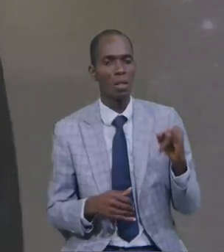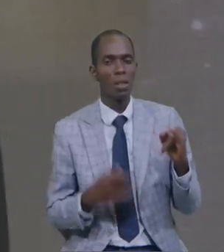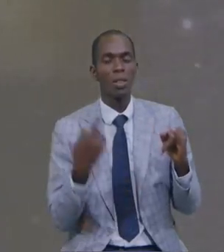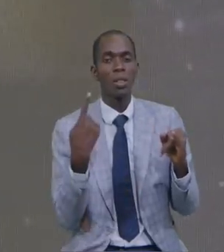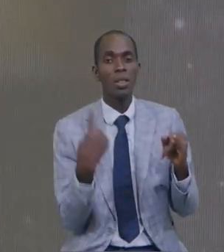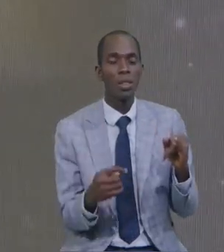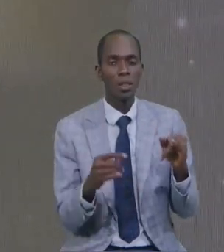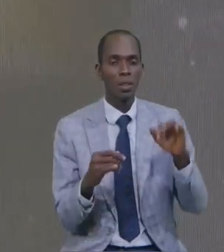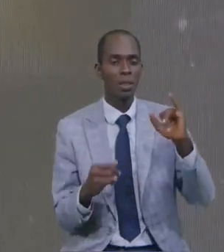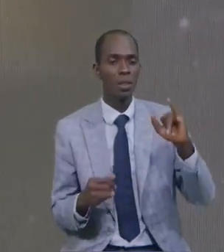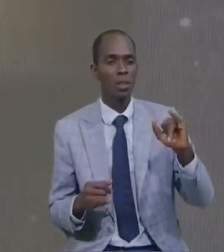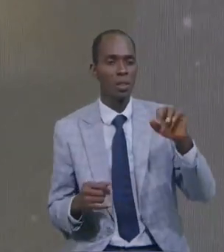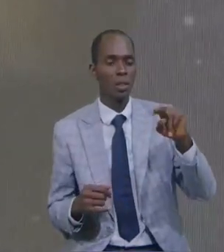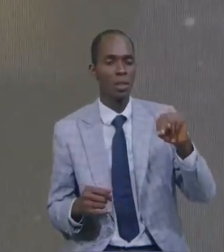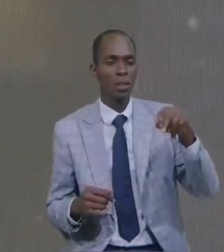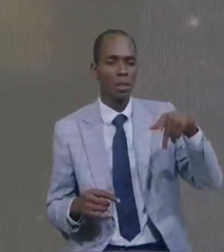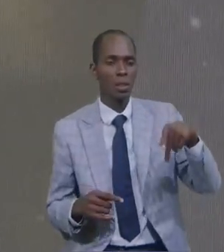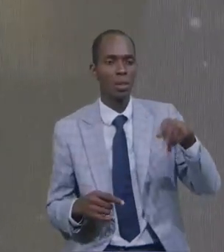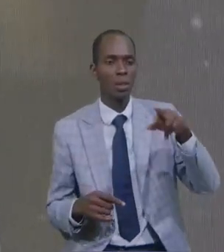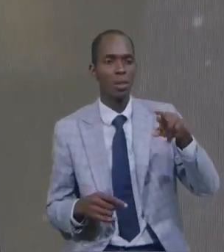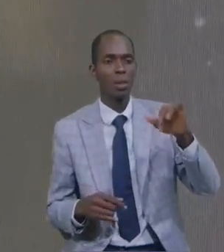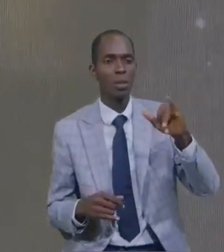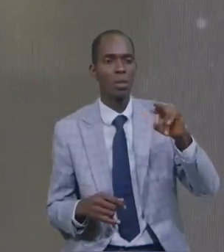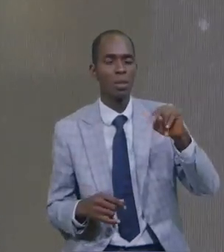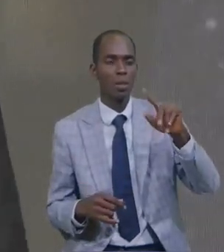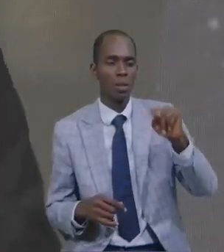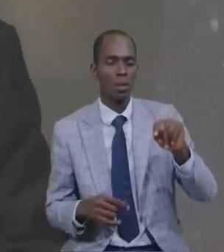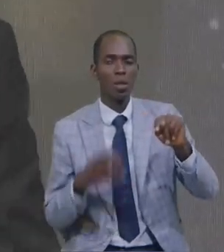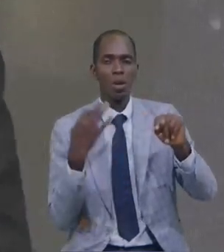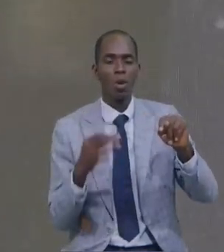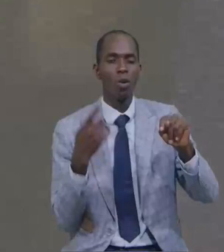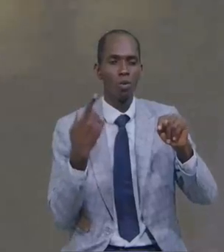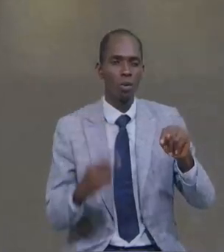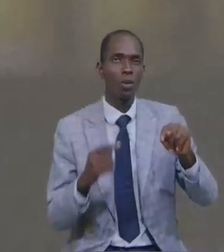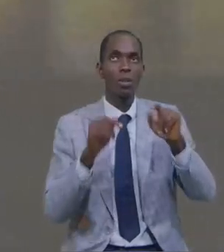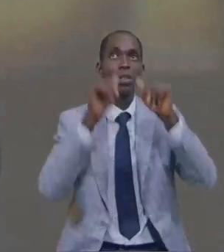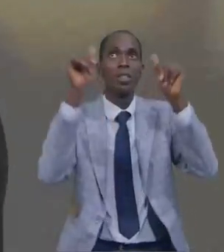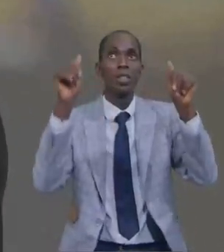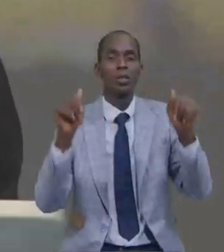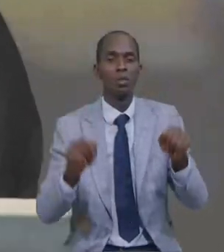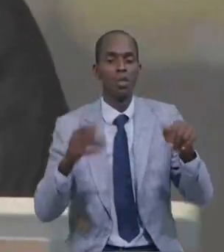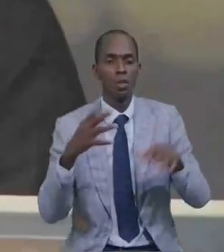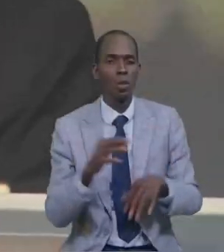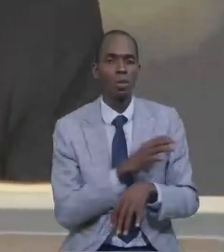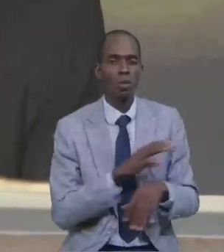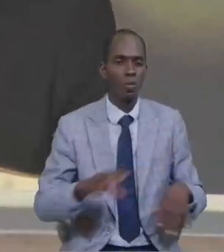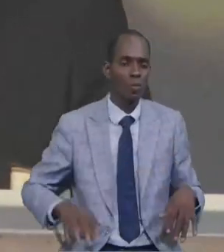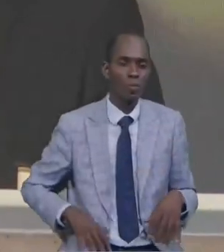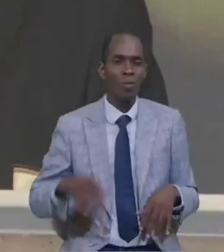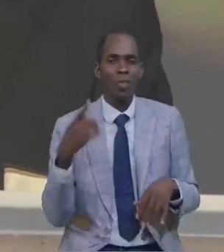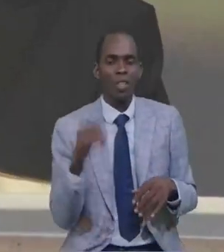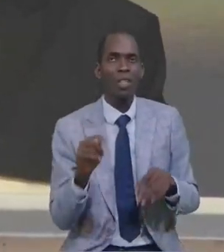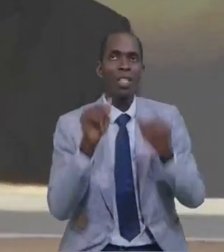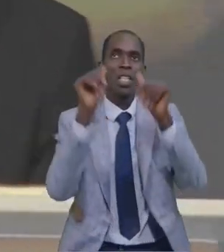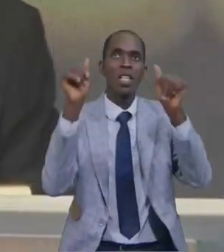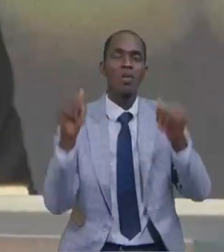L'image de Christ est imprimée dans notre esprit. Et il nous dit, en Romains